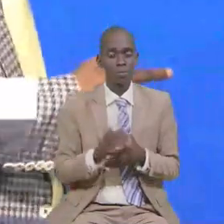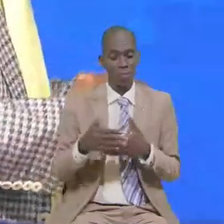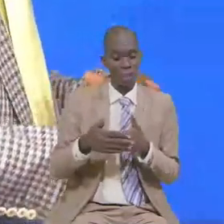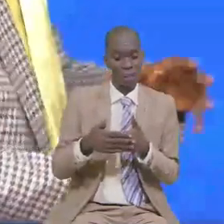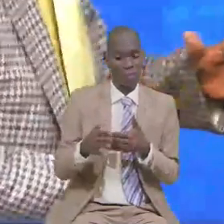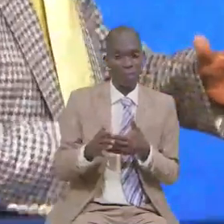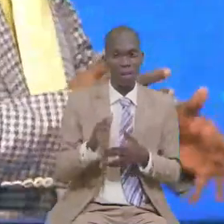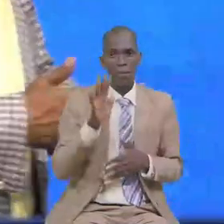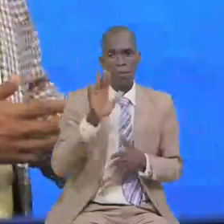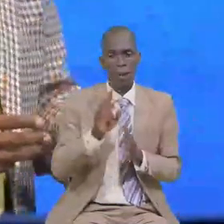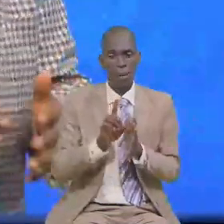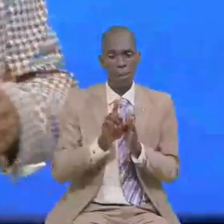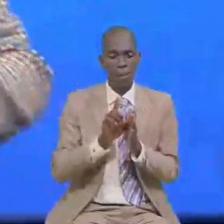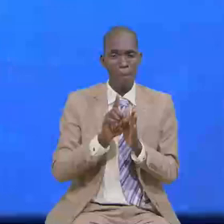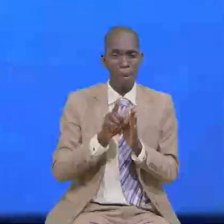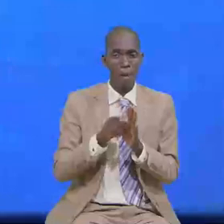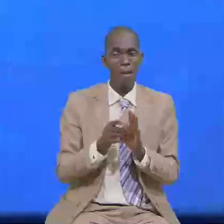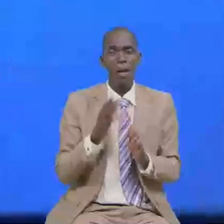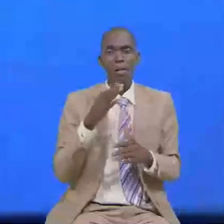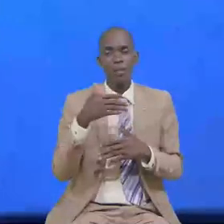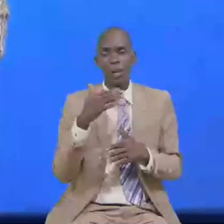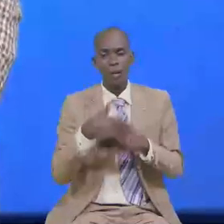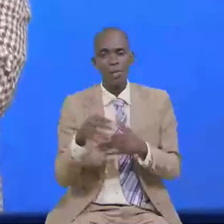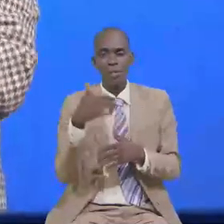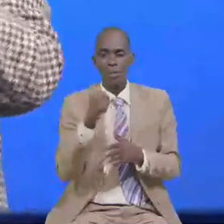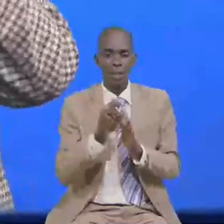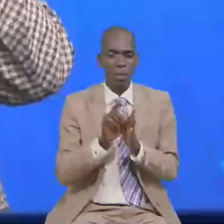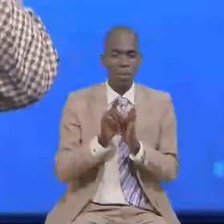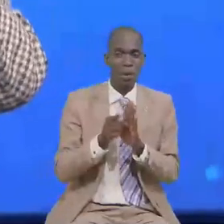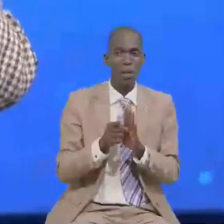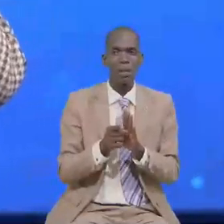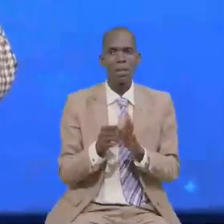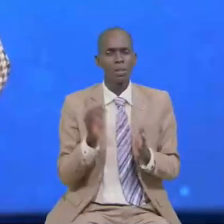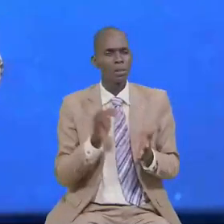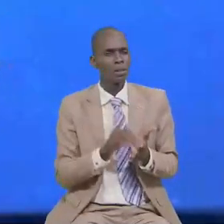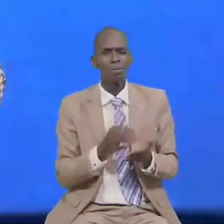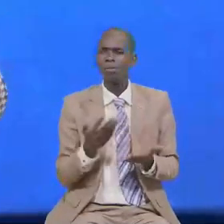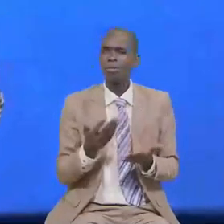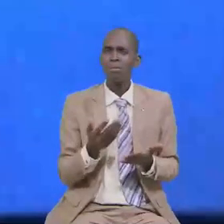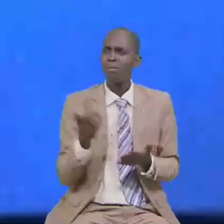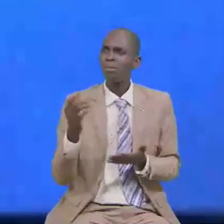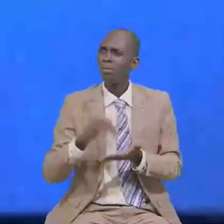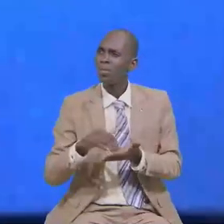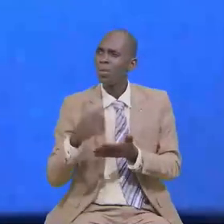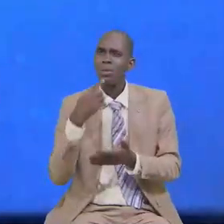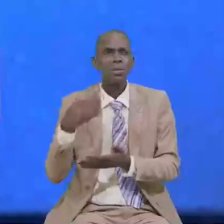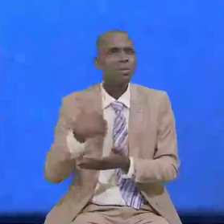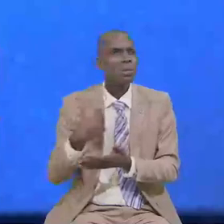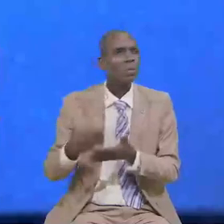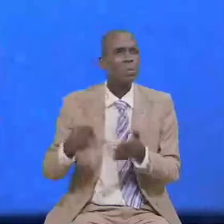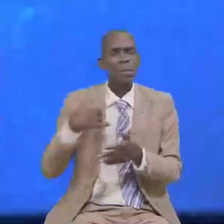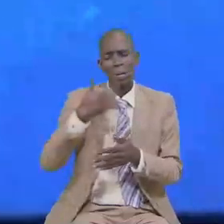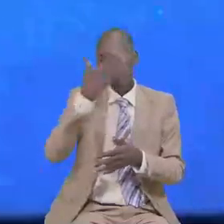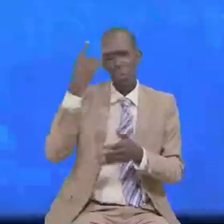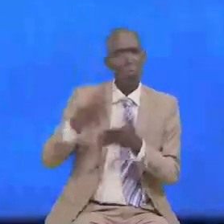Après 5 minutes, après 10 minutes, après un jour, eh bien, mais qu'est-ce qu'ils ont dit? Mais qu'est-ce